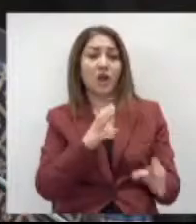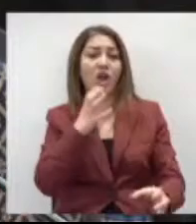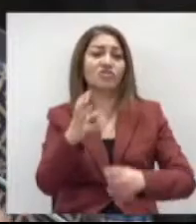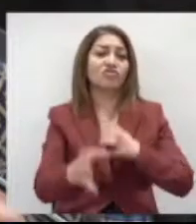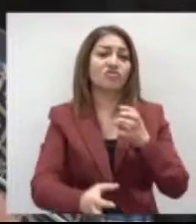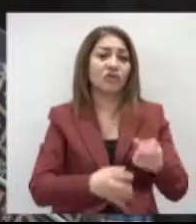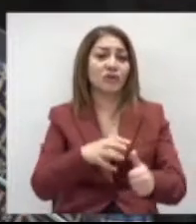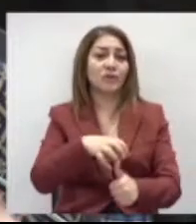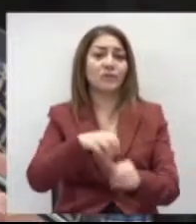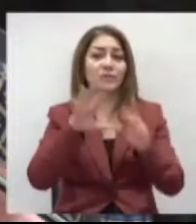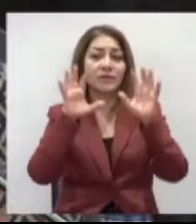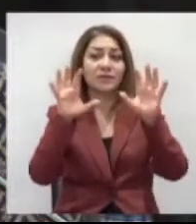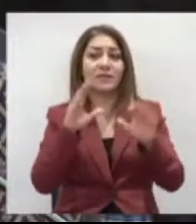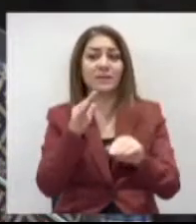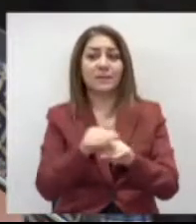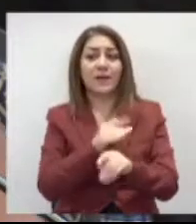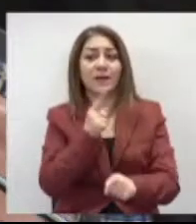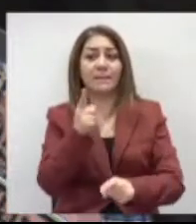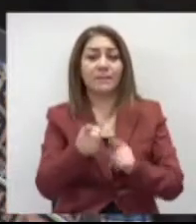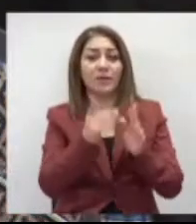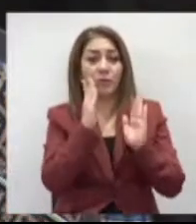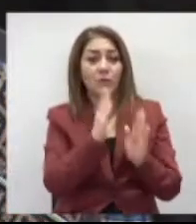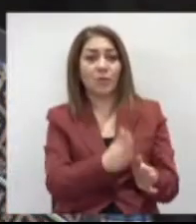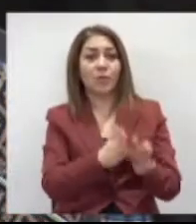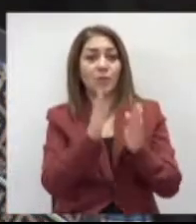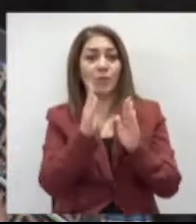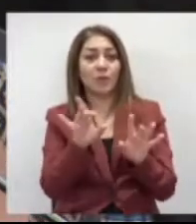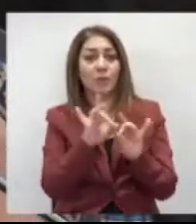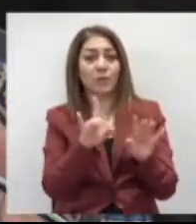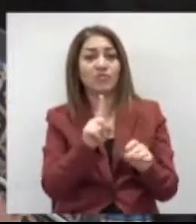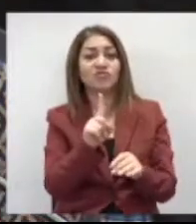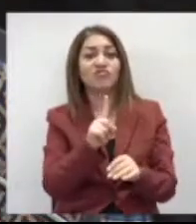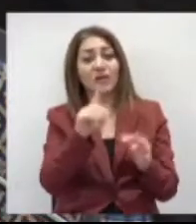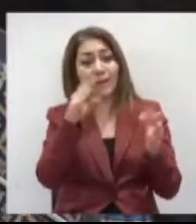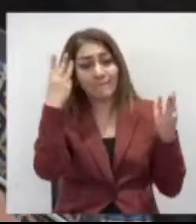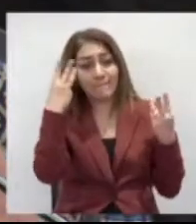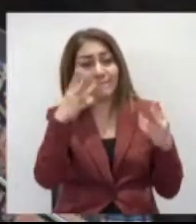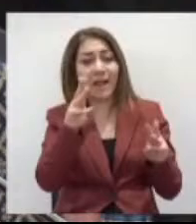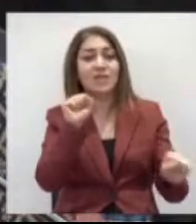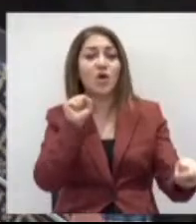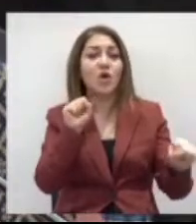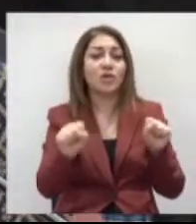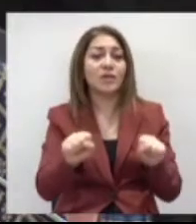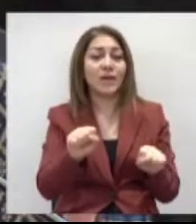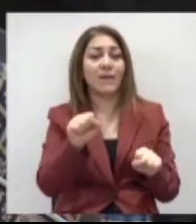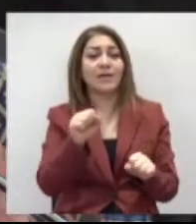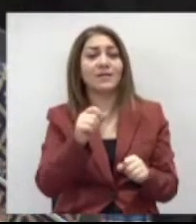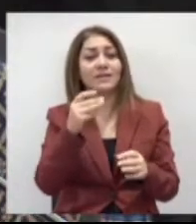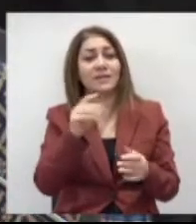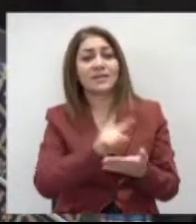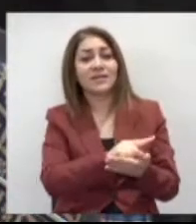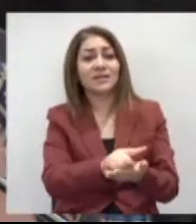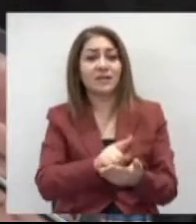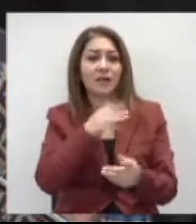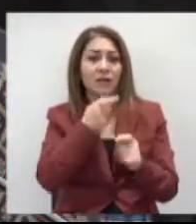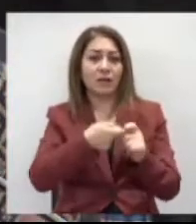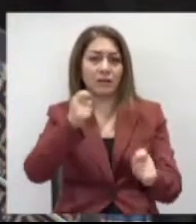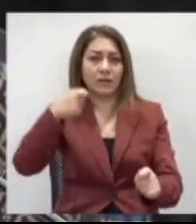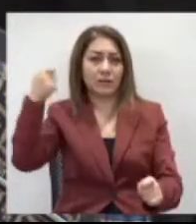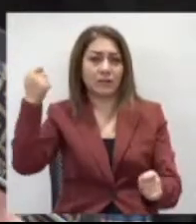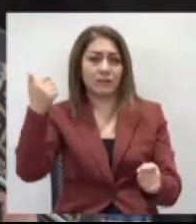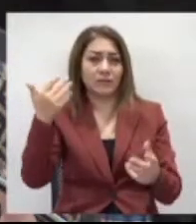աշխարհում սահմանադրական բարեփոխումների ուղղությունները ներկայացնելու համար ինչ մեթոդաբանություններ եւ ոճեր են քննարկվում, կարող է այսօր